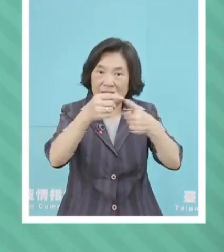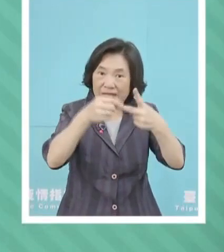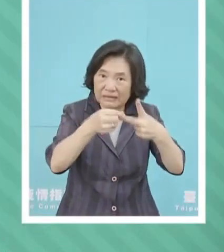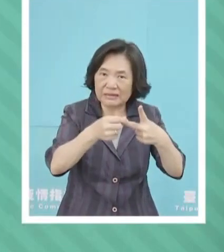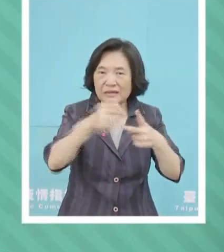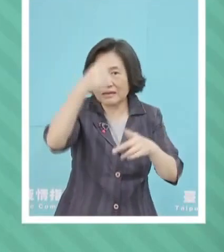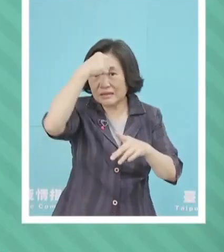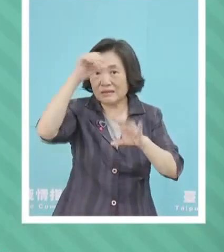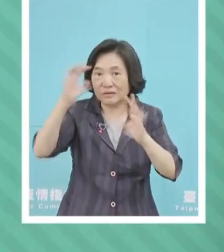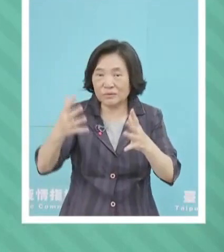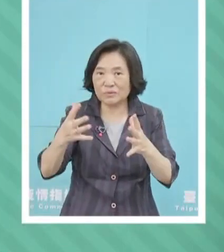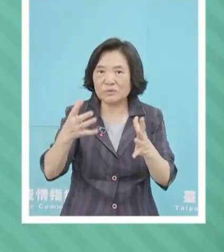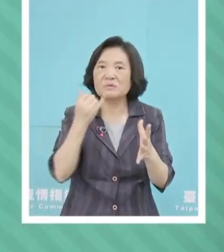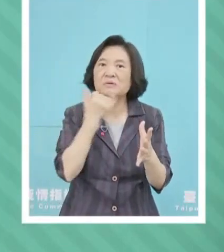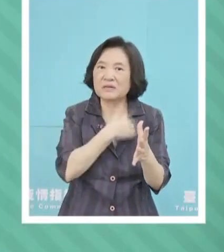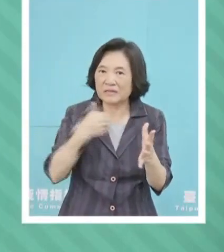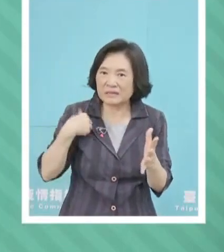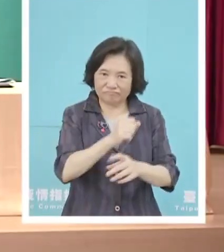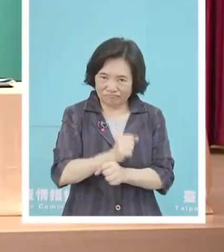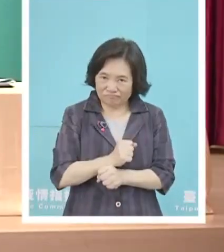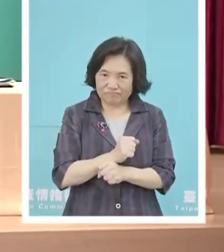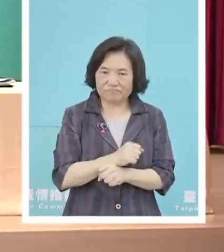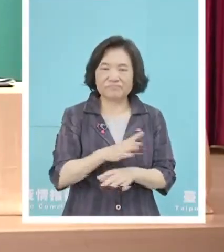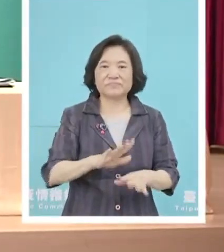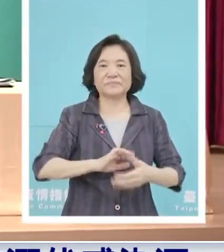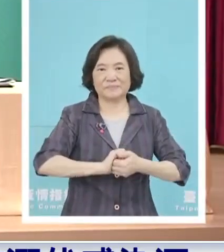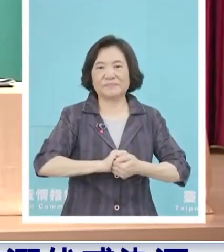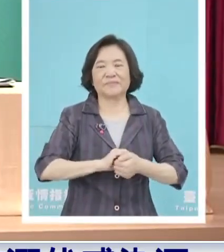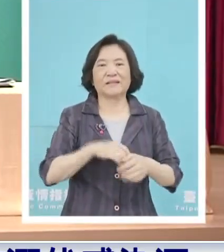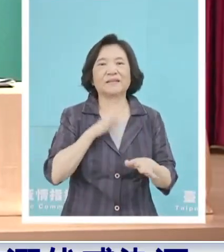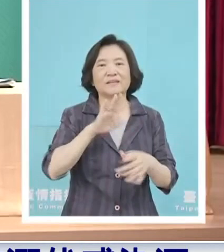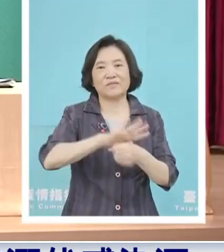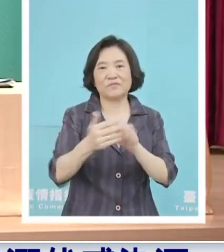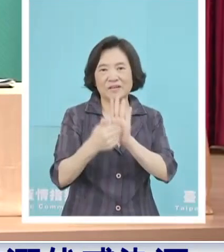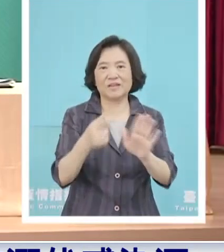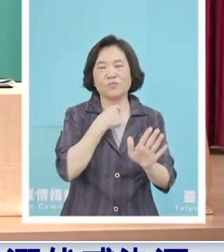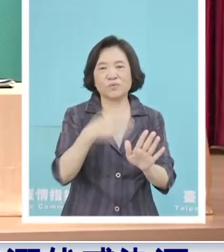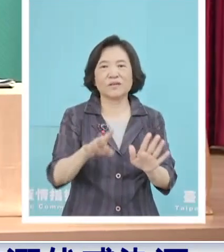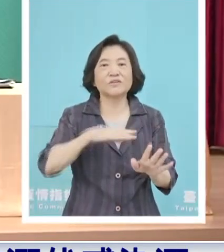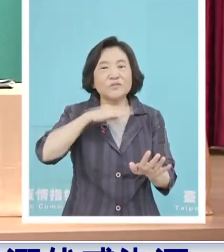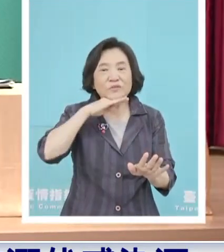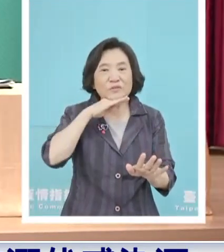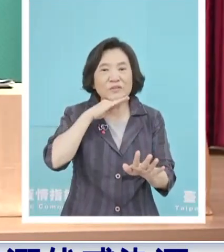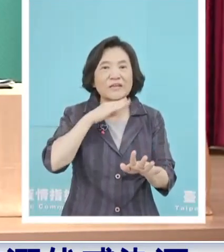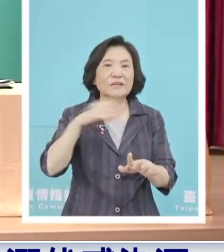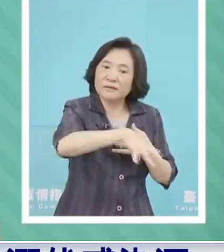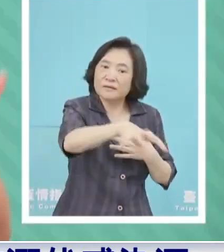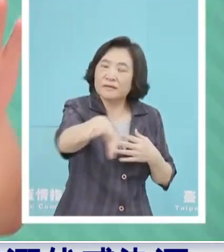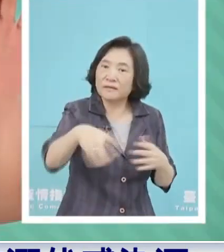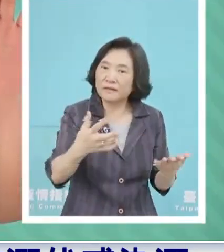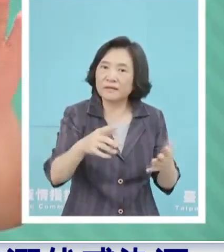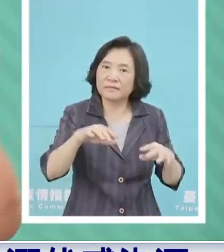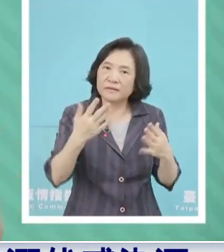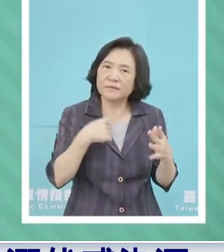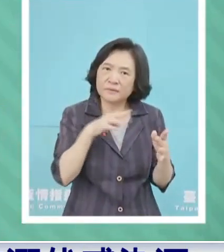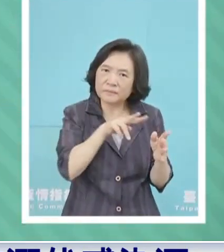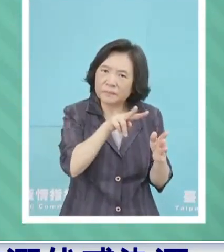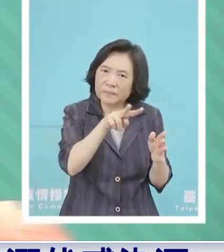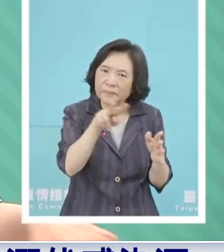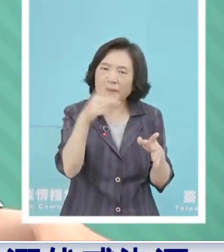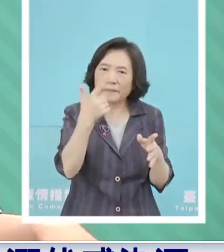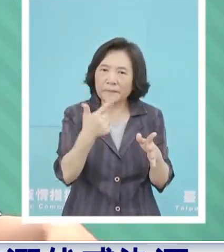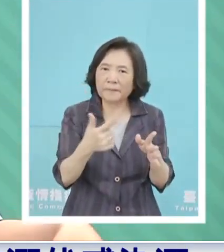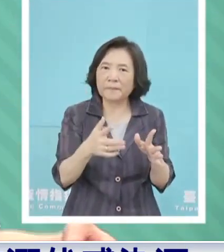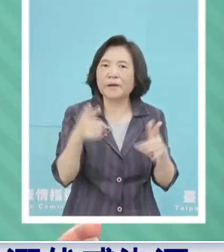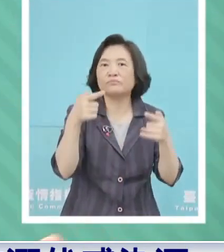印度变种，还有相当程度的保护力。 台北疫情慢慢转好，郭文德是讲，虽然转好啊，不过还是爱找疫